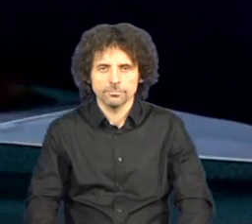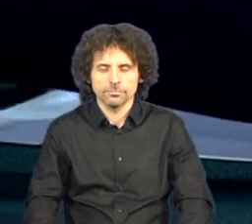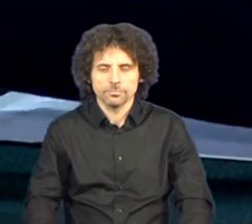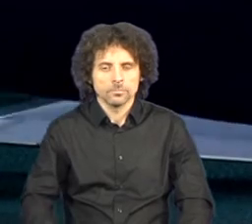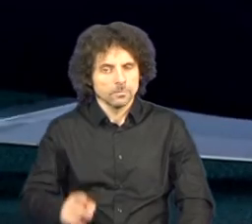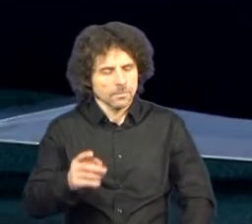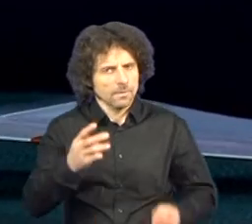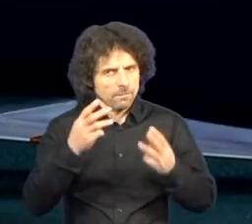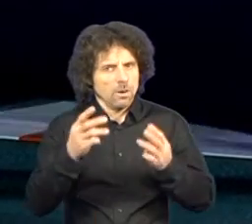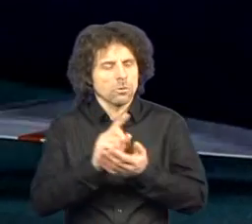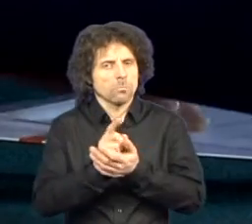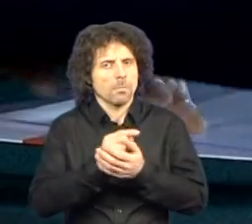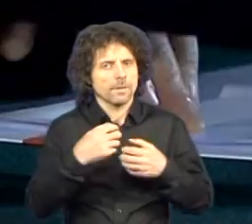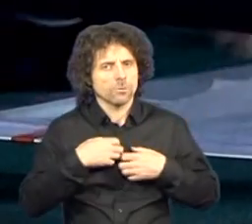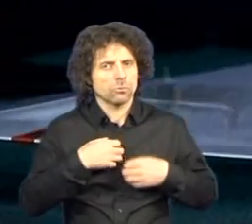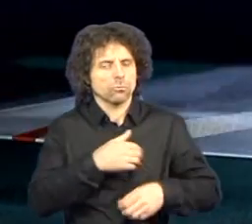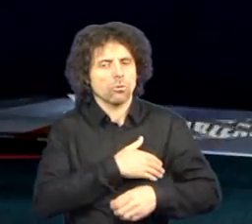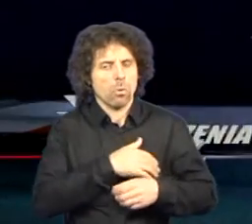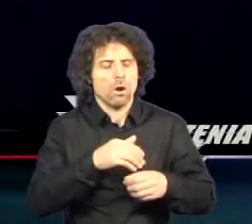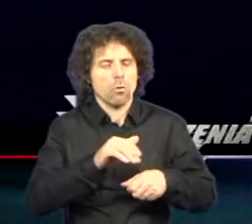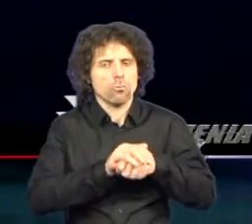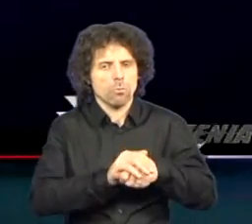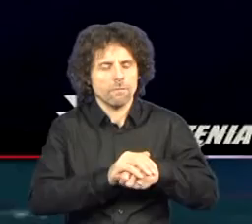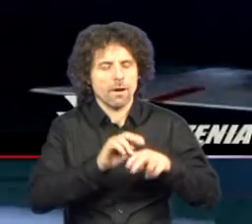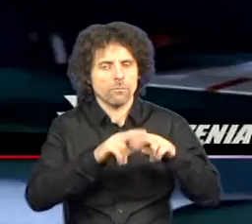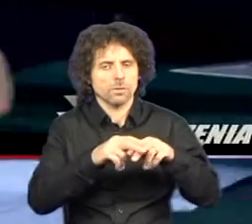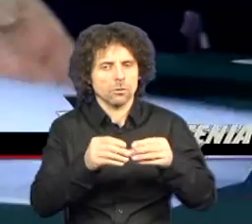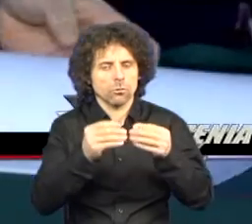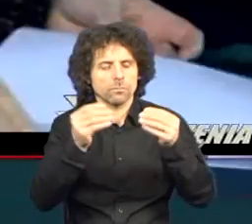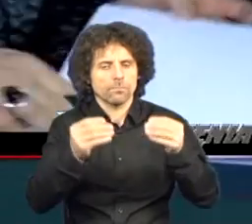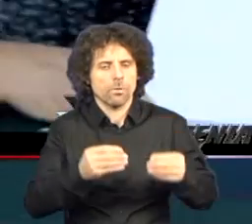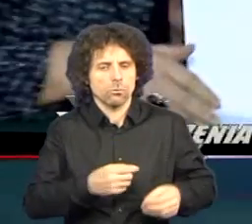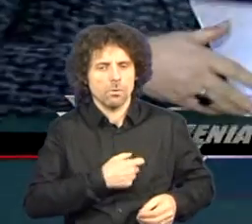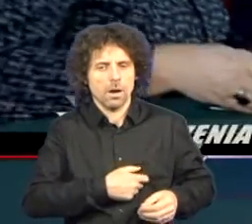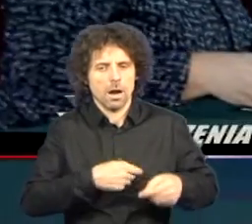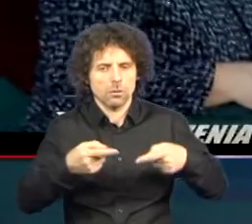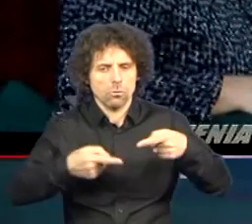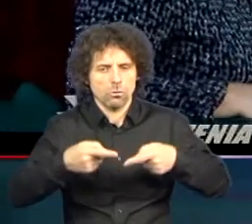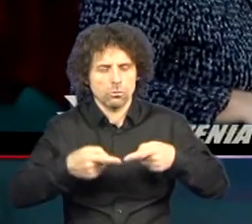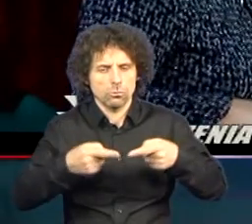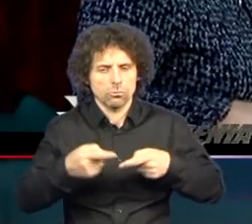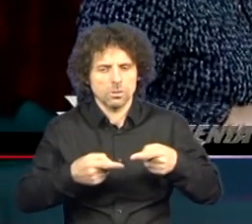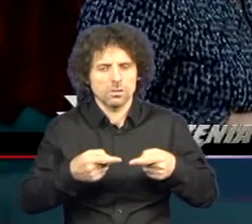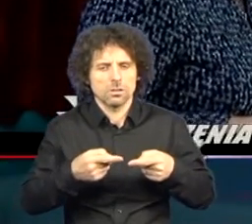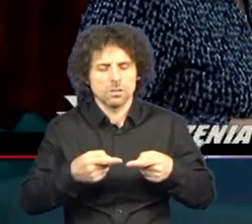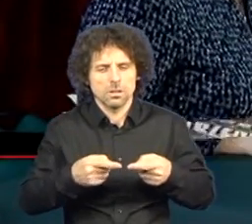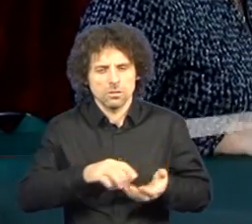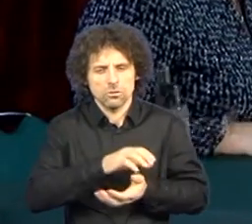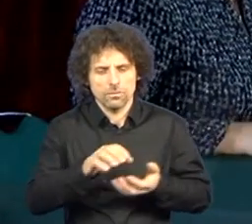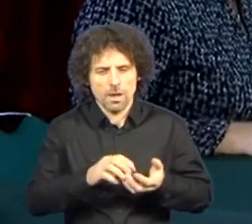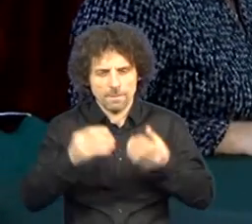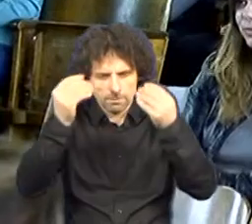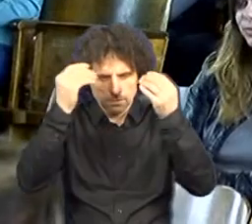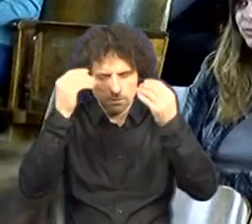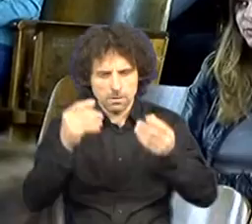To ważny moment w życiu szkoły. Umowa z Fundacją Rozwoju Kardiochirurgii to dla uczniów szansa na poznanie świata nauki z innej